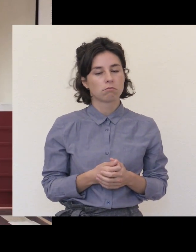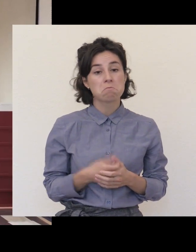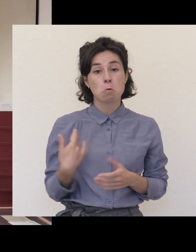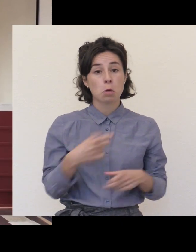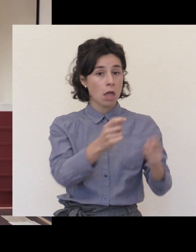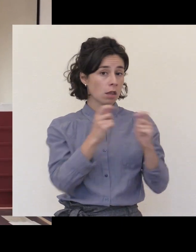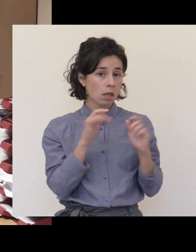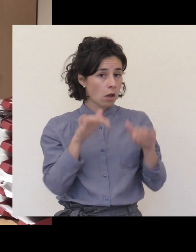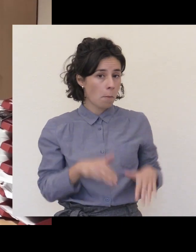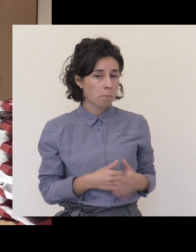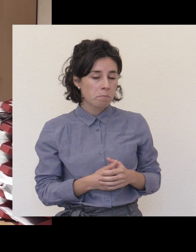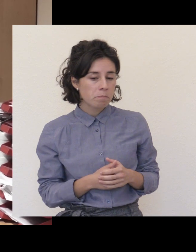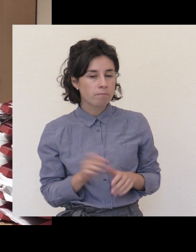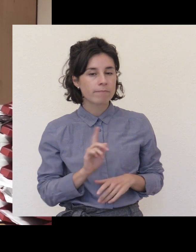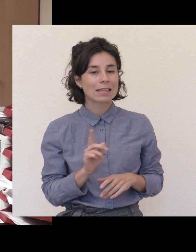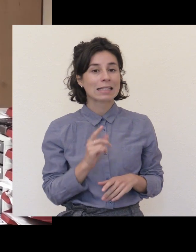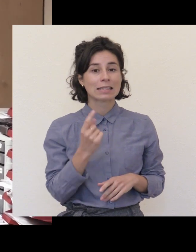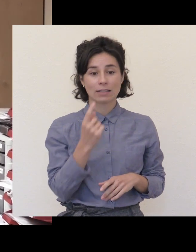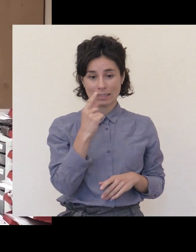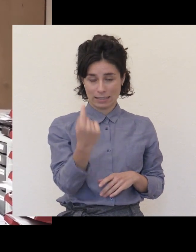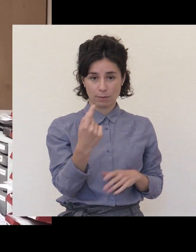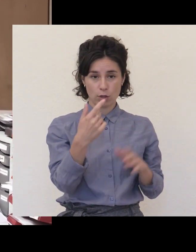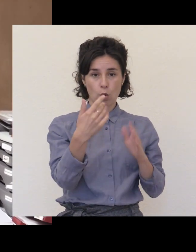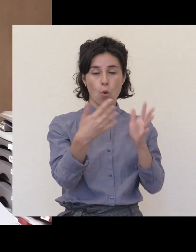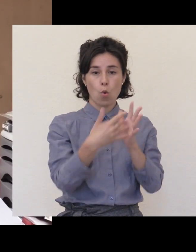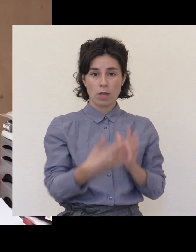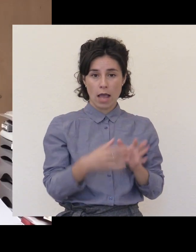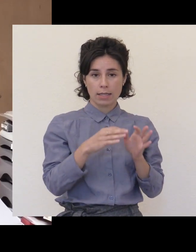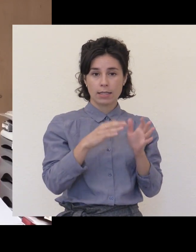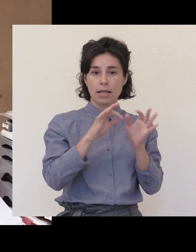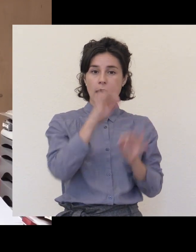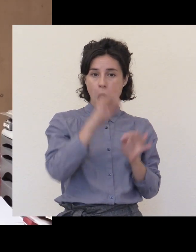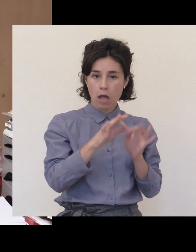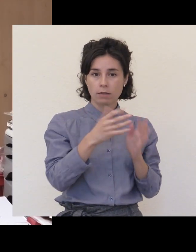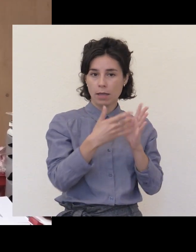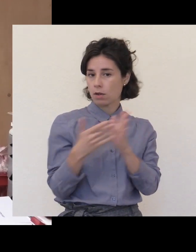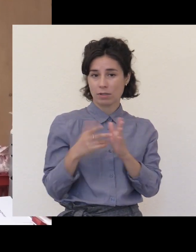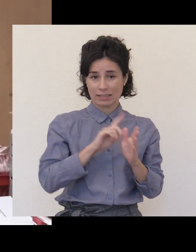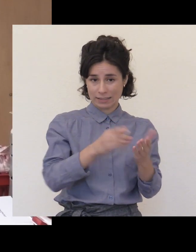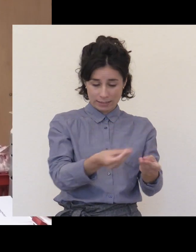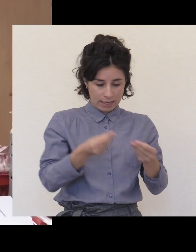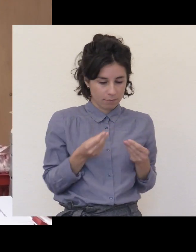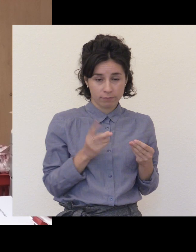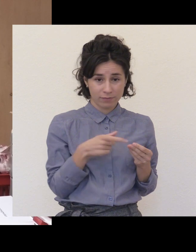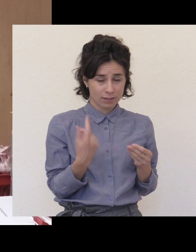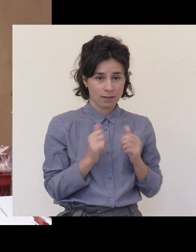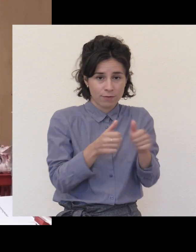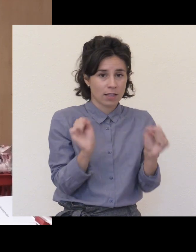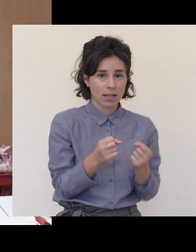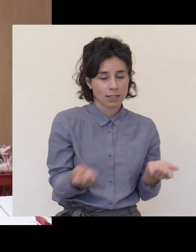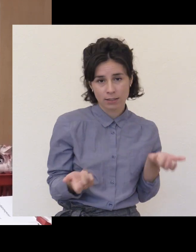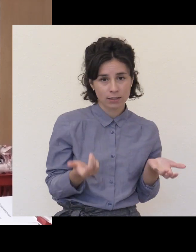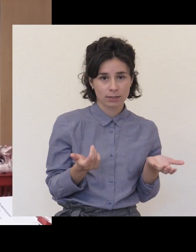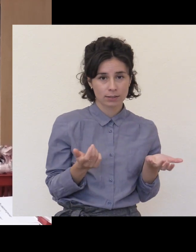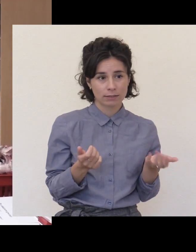eingegangen. Nee. Solange Sie das Gutachten über den Grad der Behinderung nicht vorlegen, können wir Ihnen überhaupt nicht helfen. Das ist